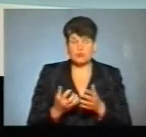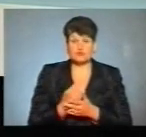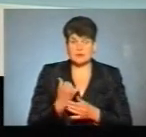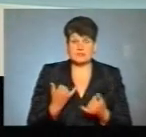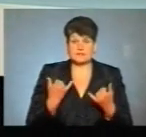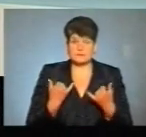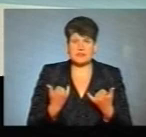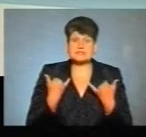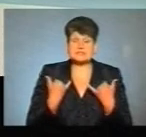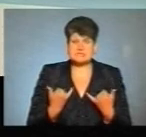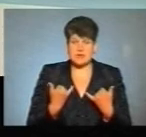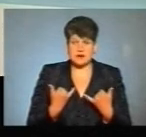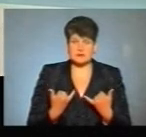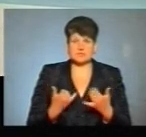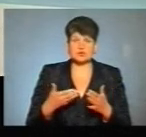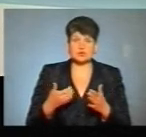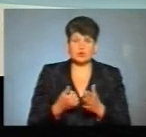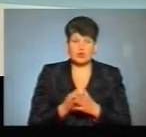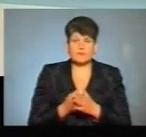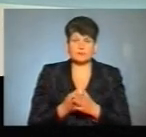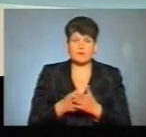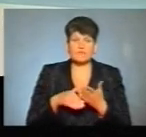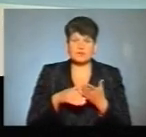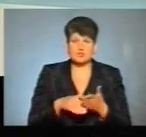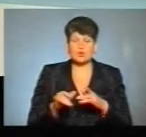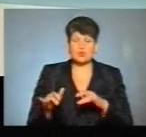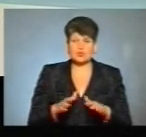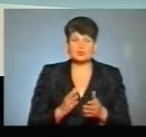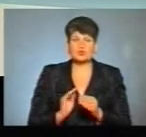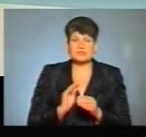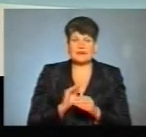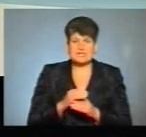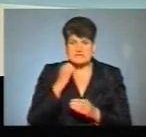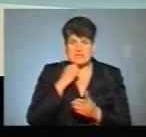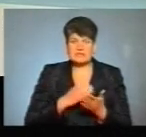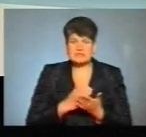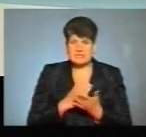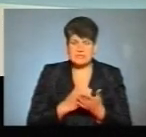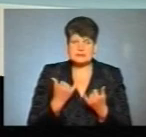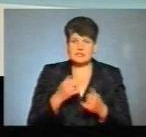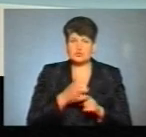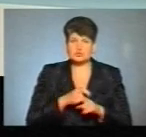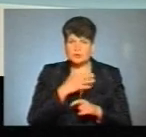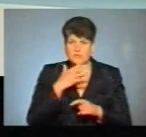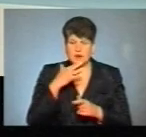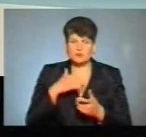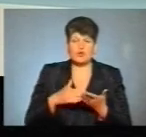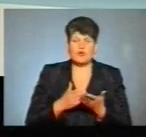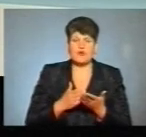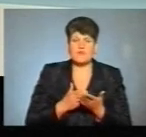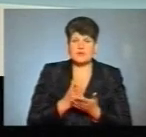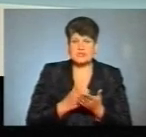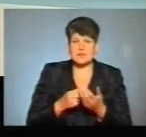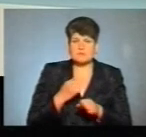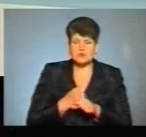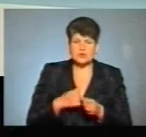але зараз до, власне, до волонтерського руху додається ще й ветеранський, дуже багато багато ветеранів зараз працює на